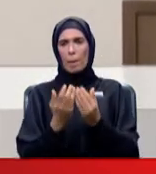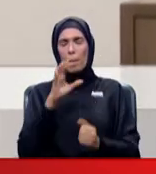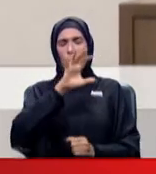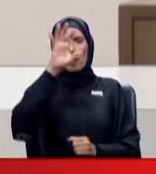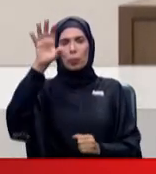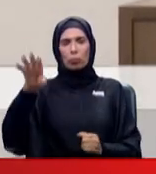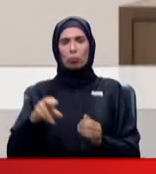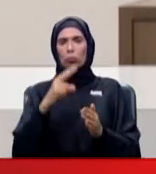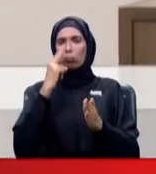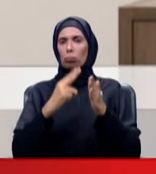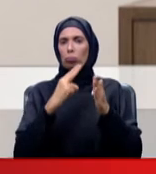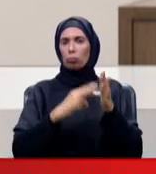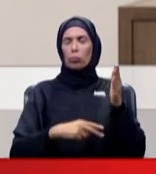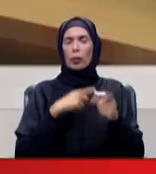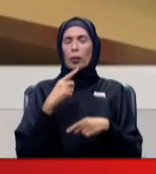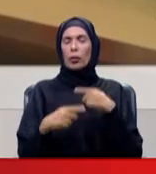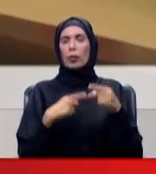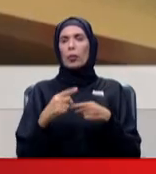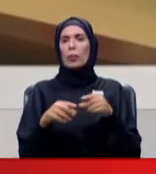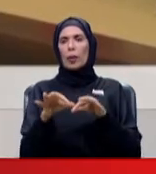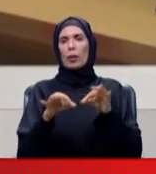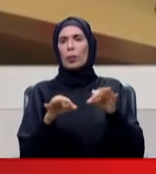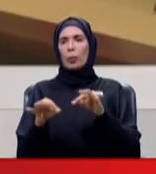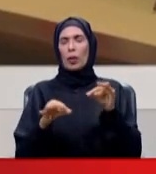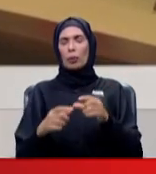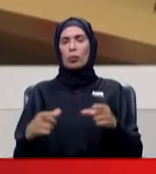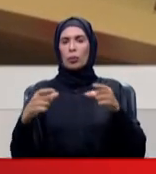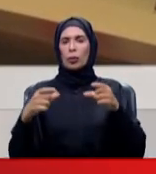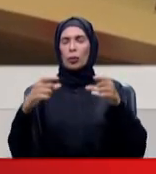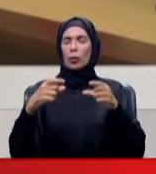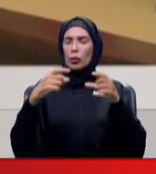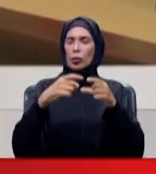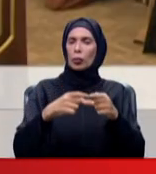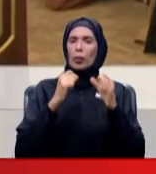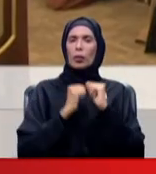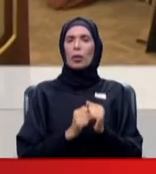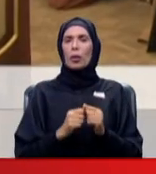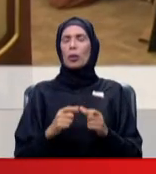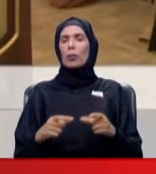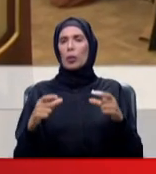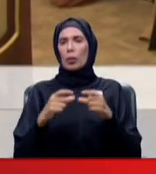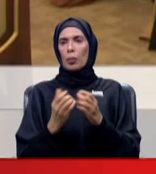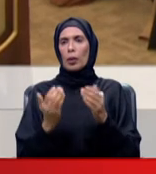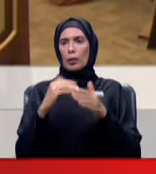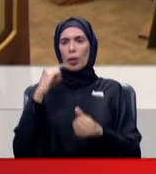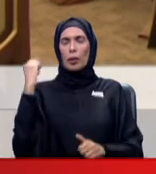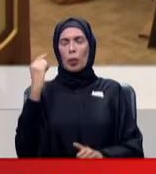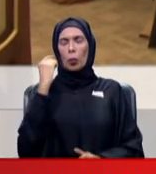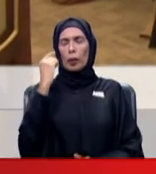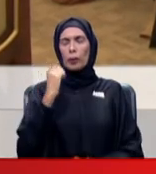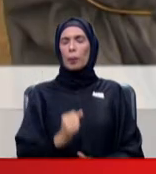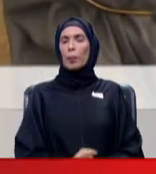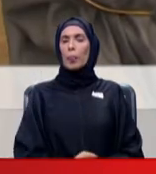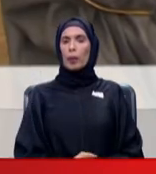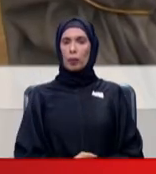به قرارات في مواصلة التنسيق والمتابعة وعقد اجتماعات على هامش اجتماع البرلمان الدولي إن شاء الله.